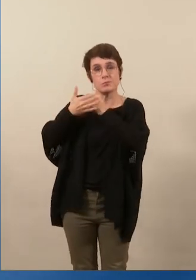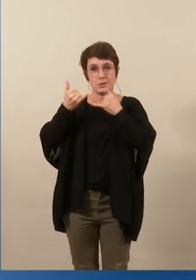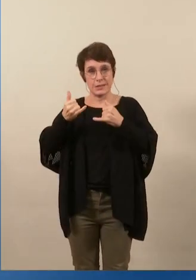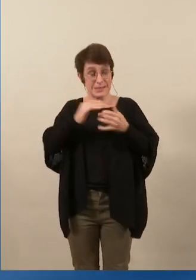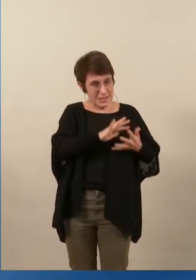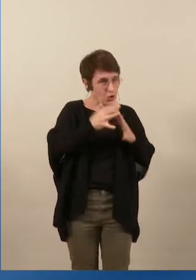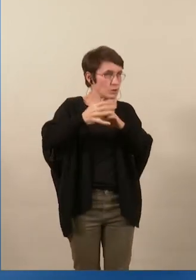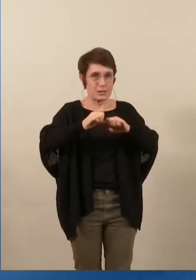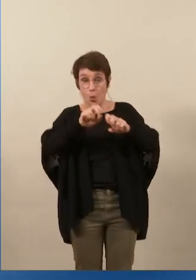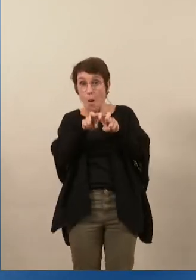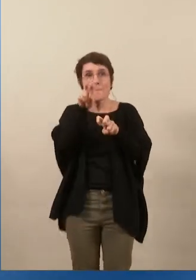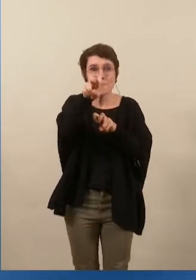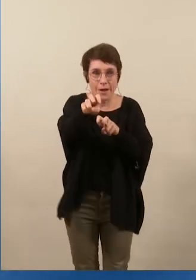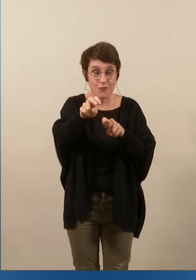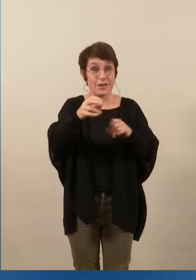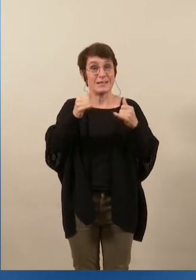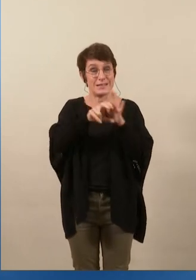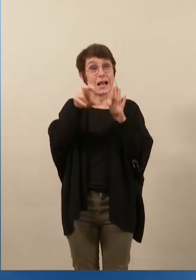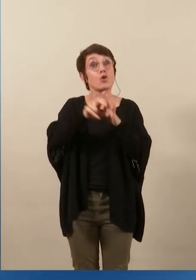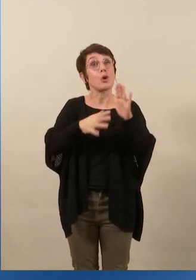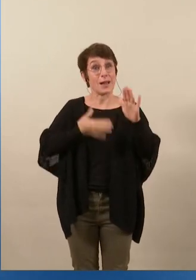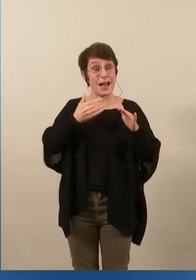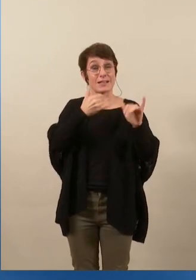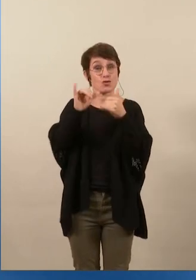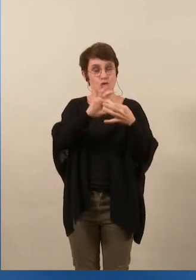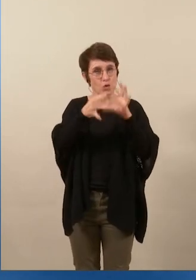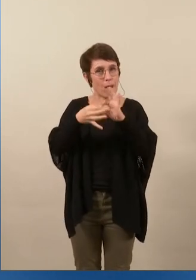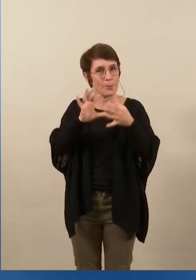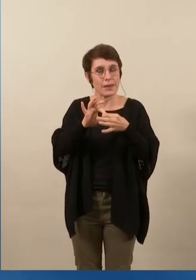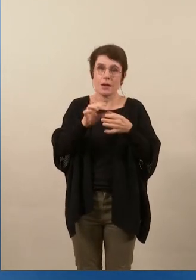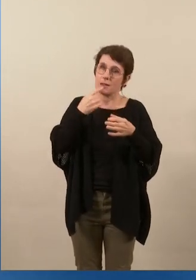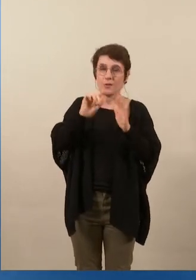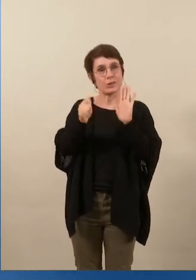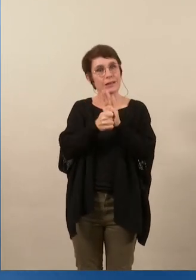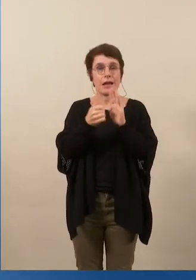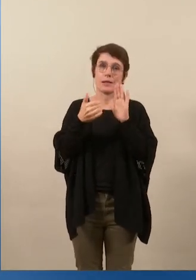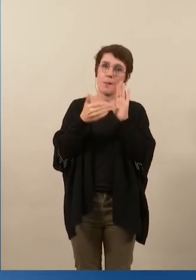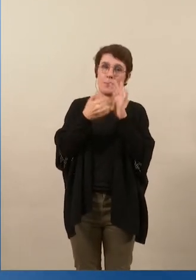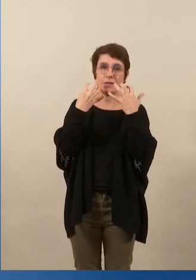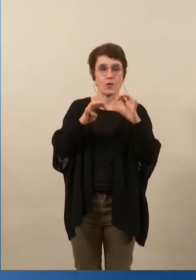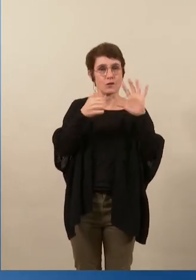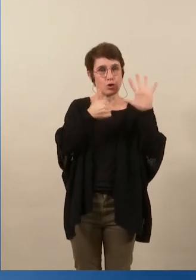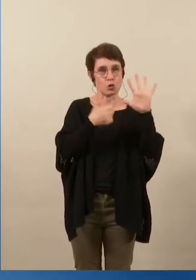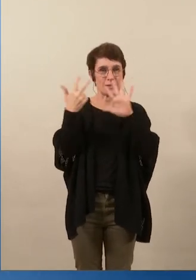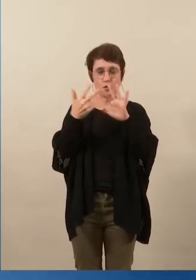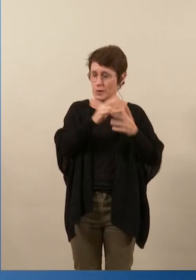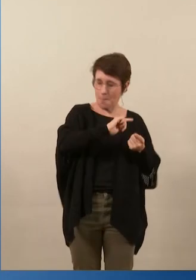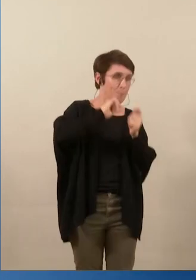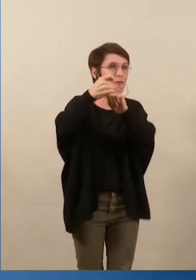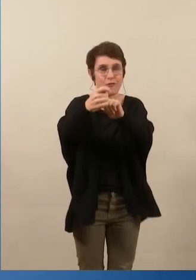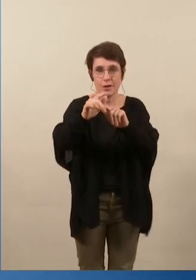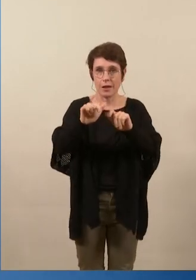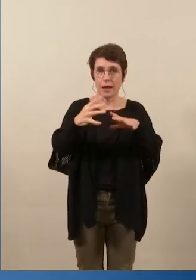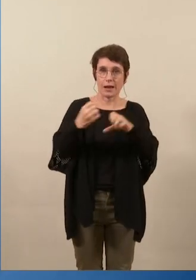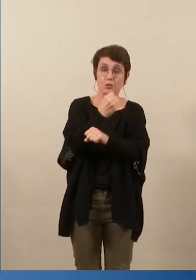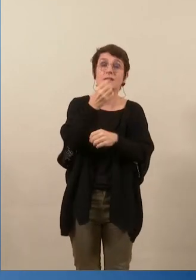exemple personne ne pourra nier les trans la transition de Grenoble à ce moment-là pareil avec Hubert du Bedou on peut